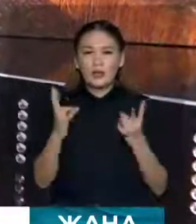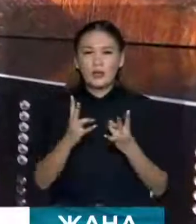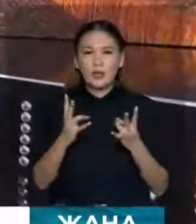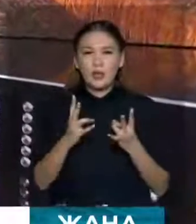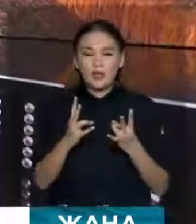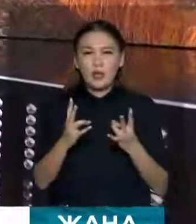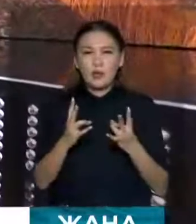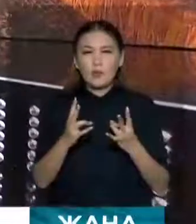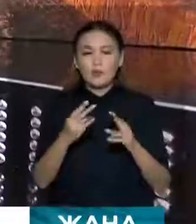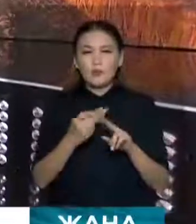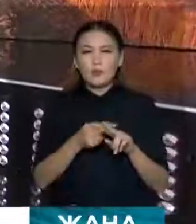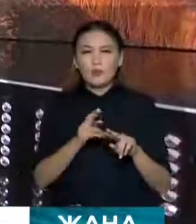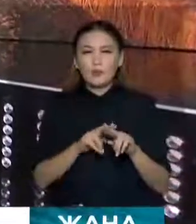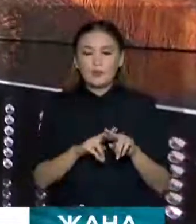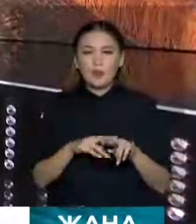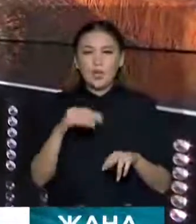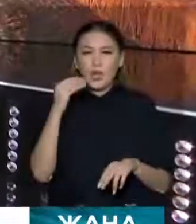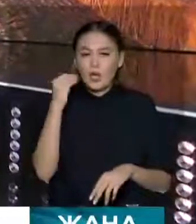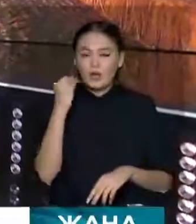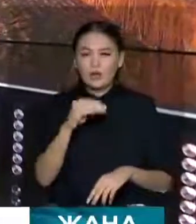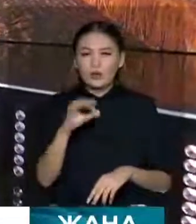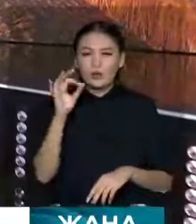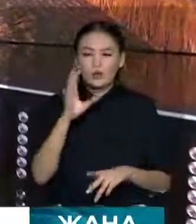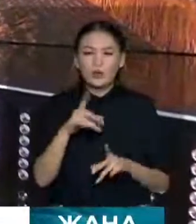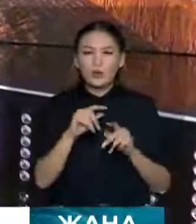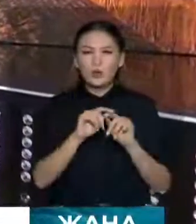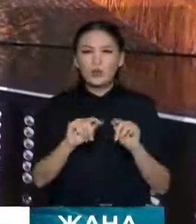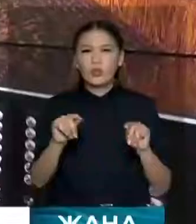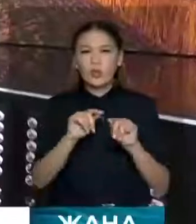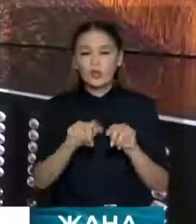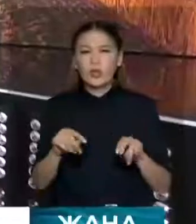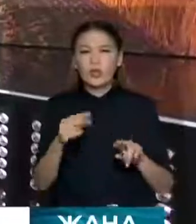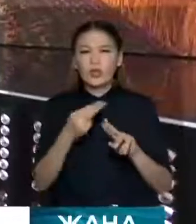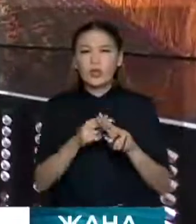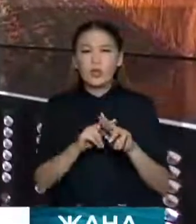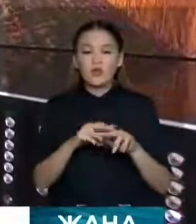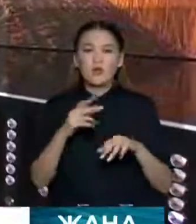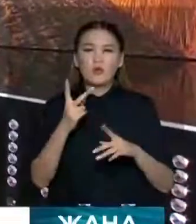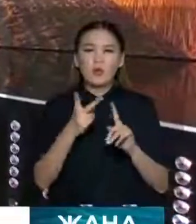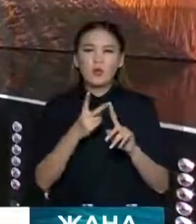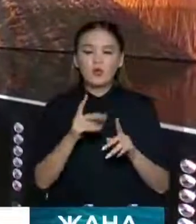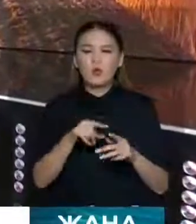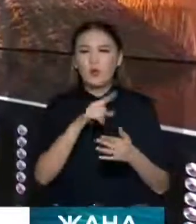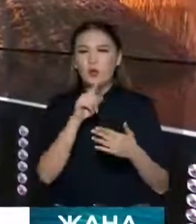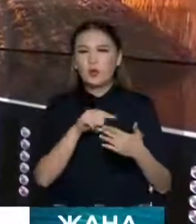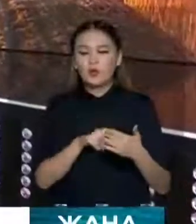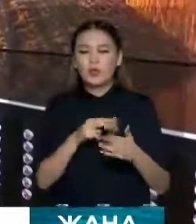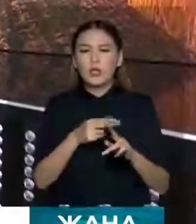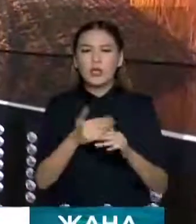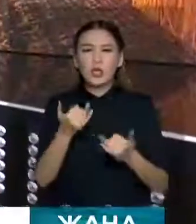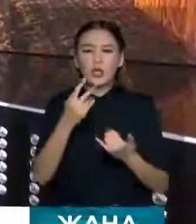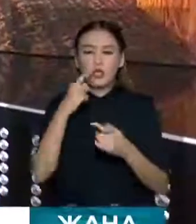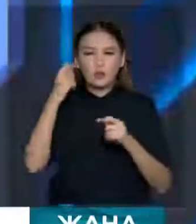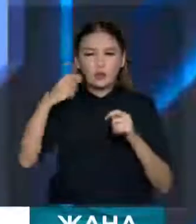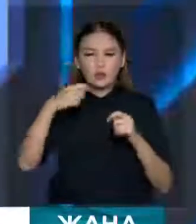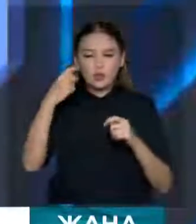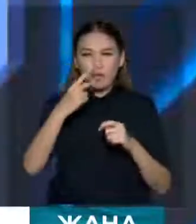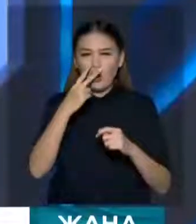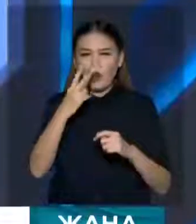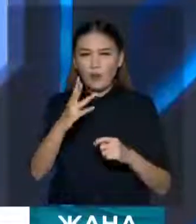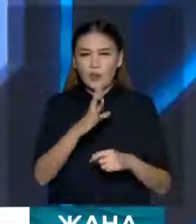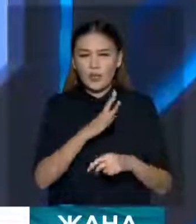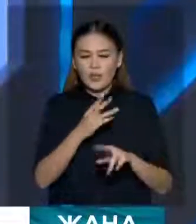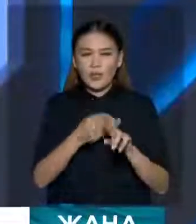ғылыми зерттеулерді өткізуіміз керек. Жақсы. Келесі сұрағым жаңа сюжеттен көргенде, иә, өзіңіз мынау